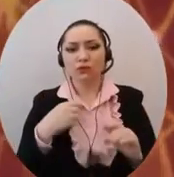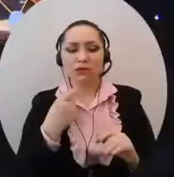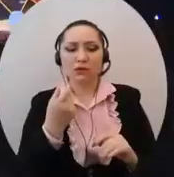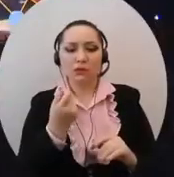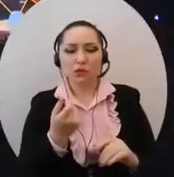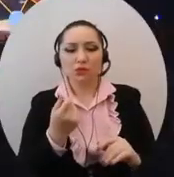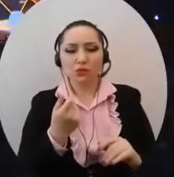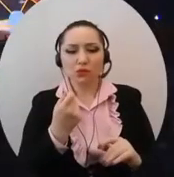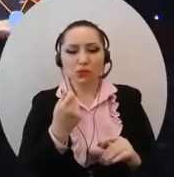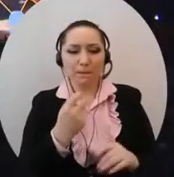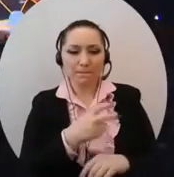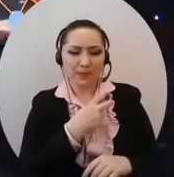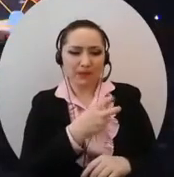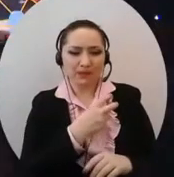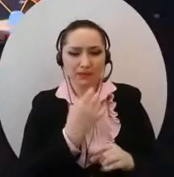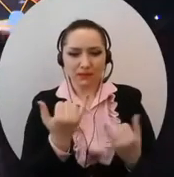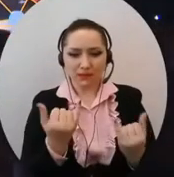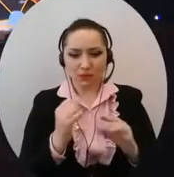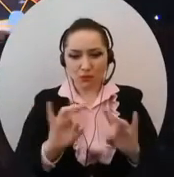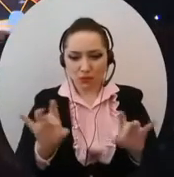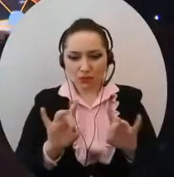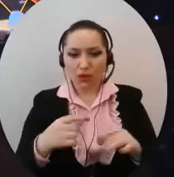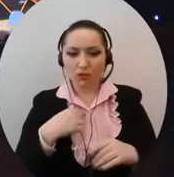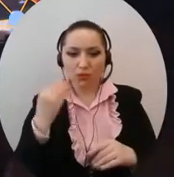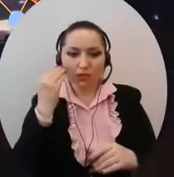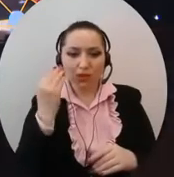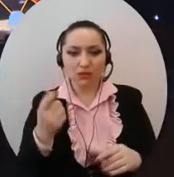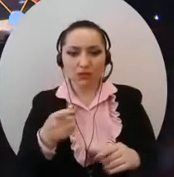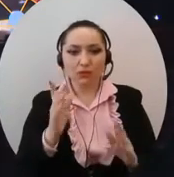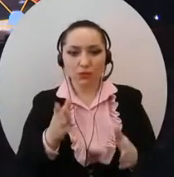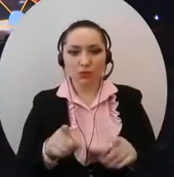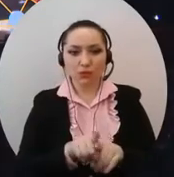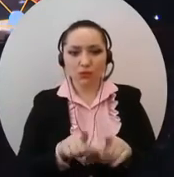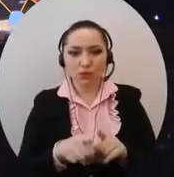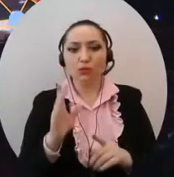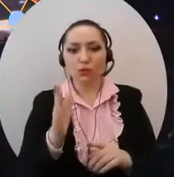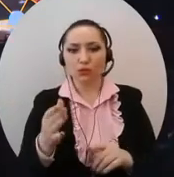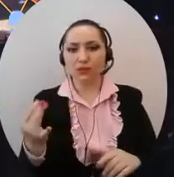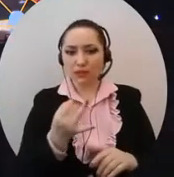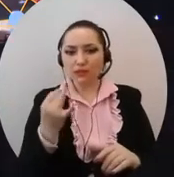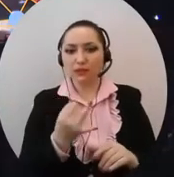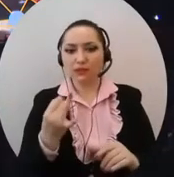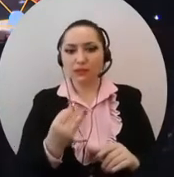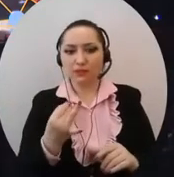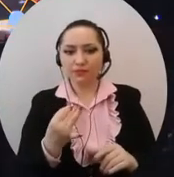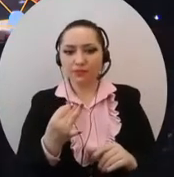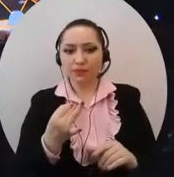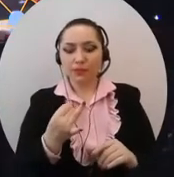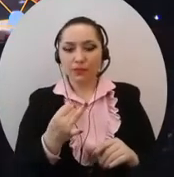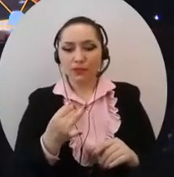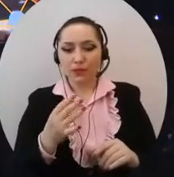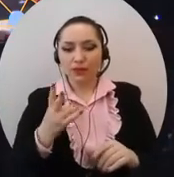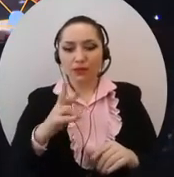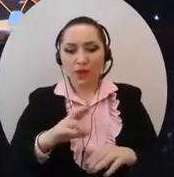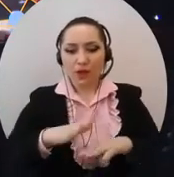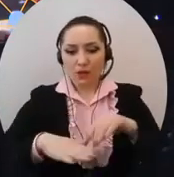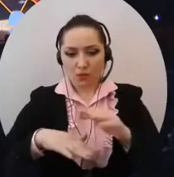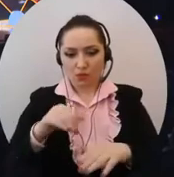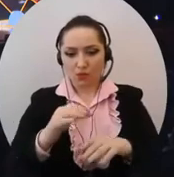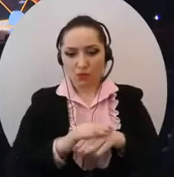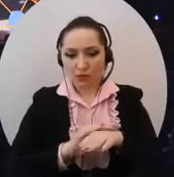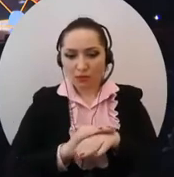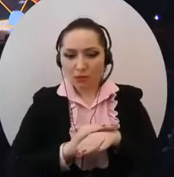по-медицински вам сегодня рассказываю, но мне кажется, это будет тоже вам интересно. Для рук, например, в крем у нас входит